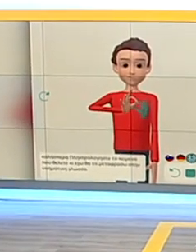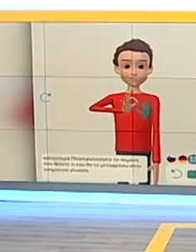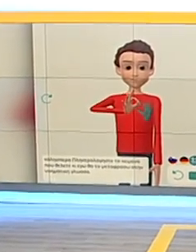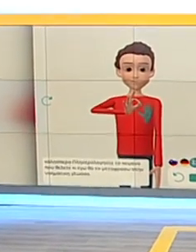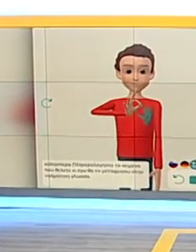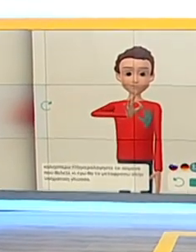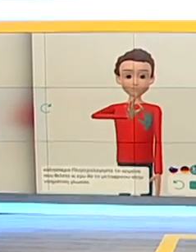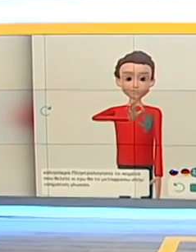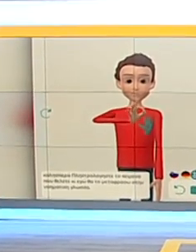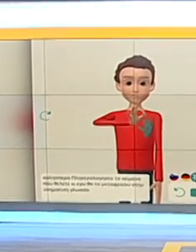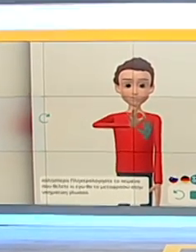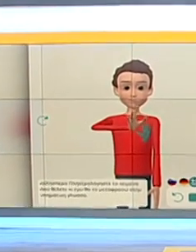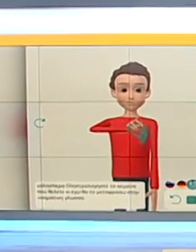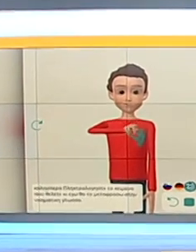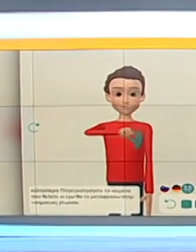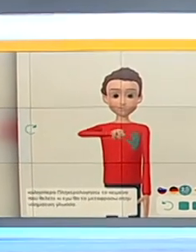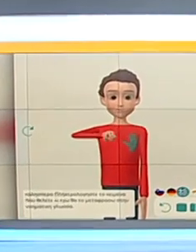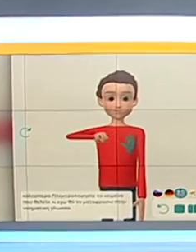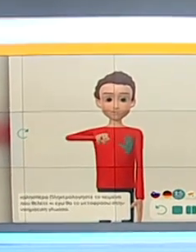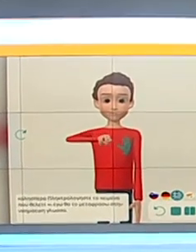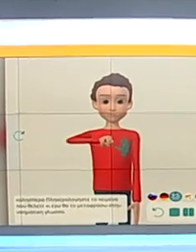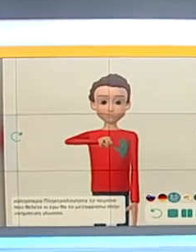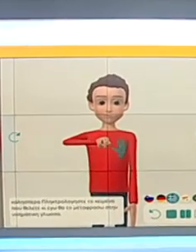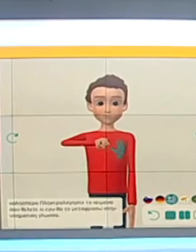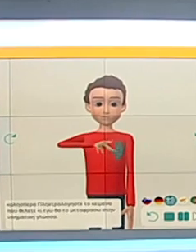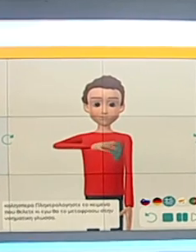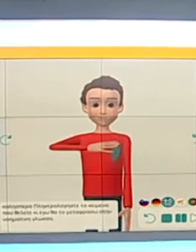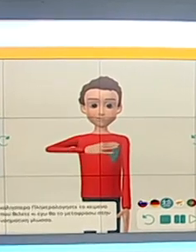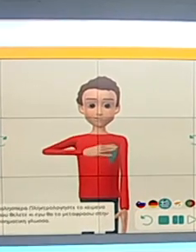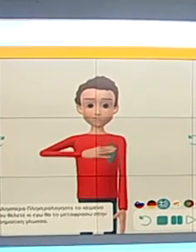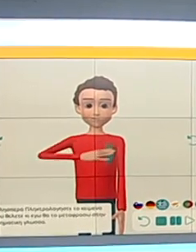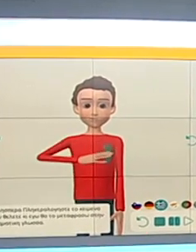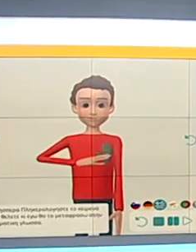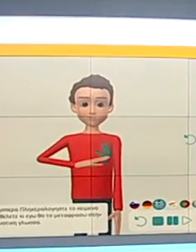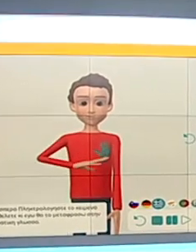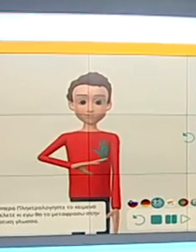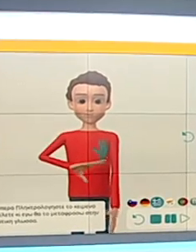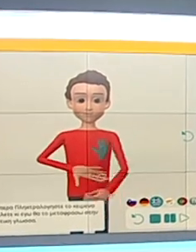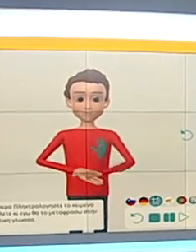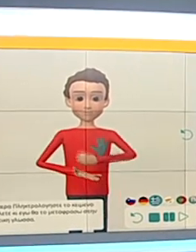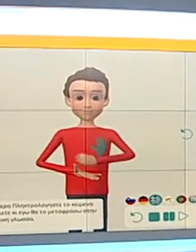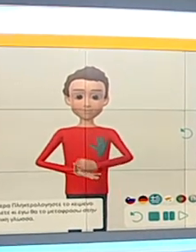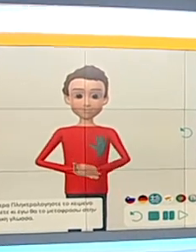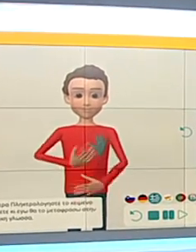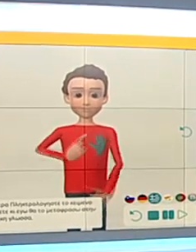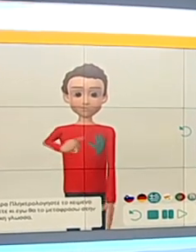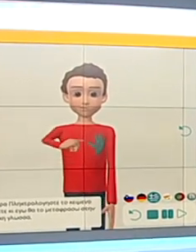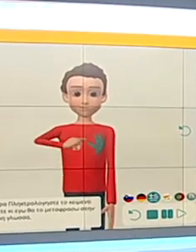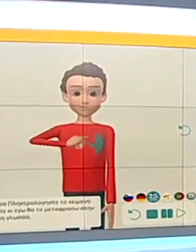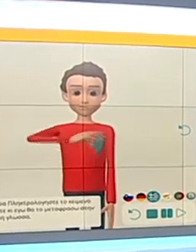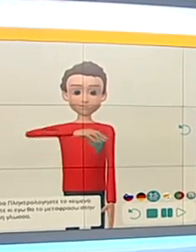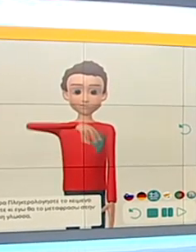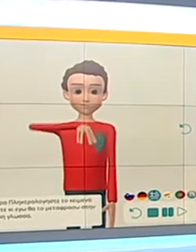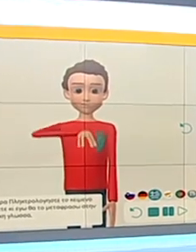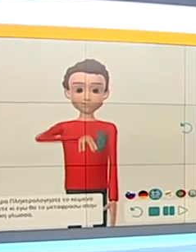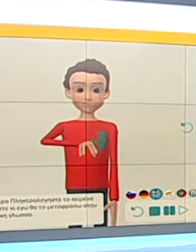έχουν να κάνουν με τη διεθνή νοηματική γλώσσα? Όχι η συγκεκριμένη, με την ελληνική. Με την ελληνική νοηματική. Αλλά με αυτό